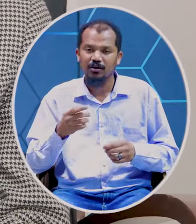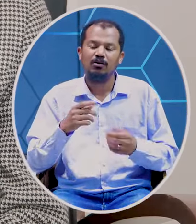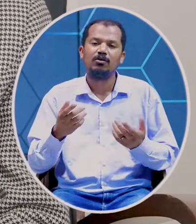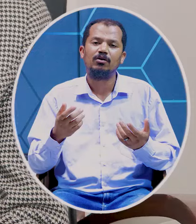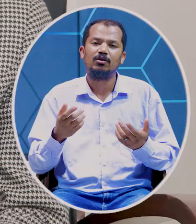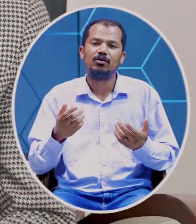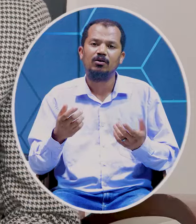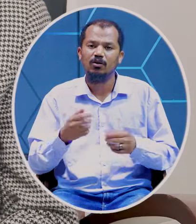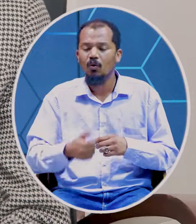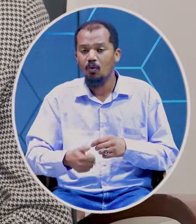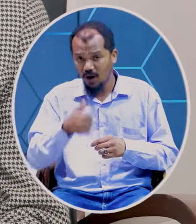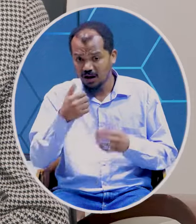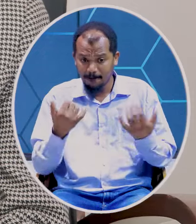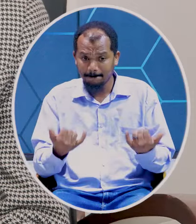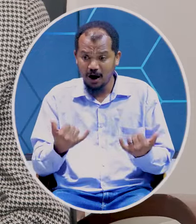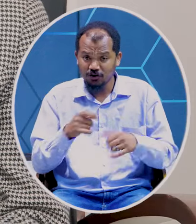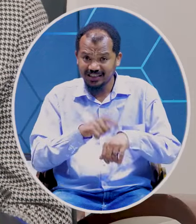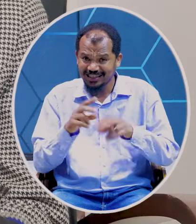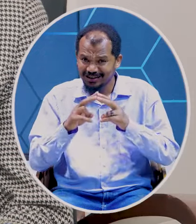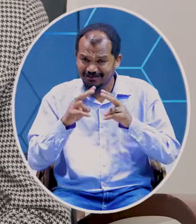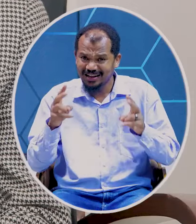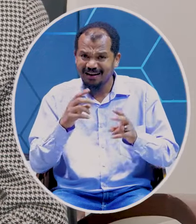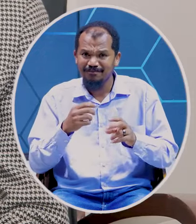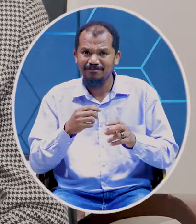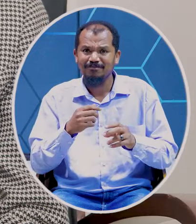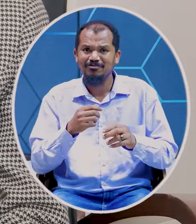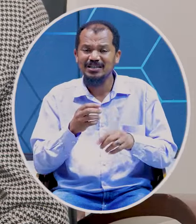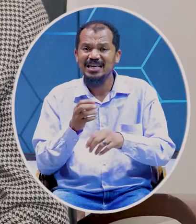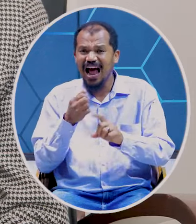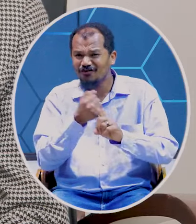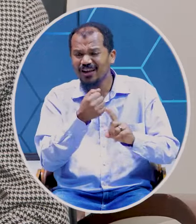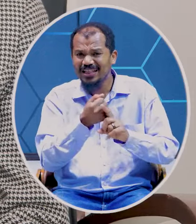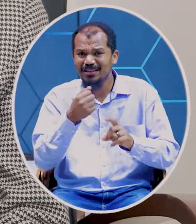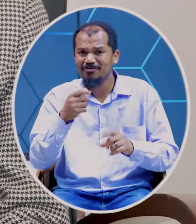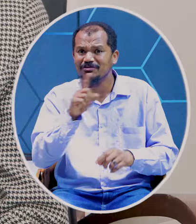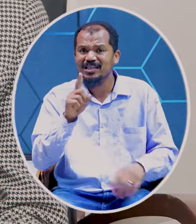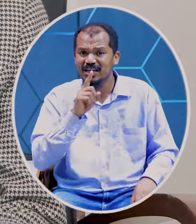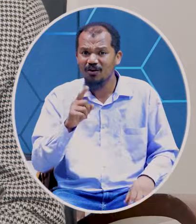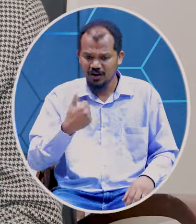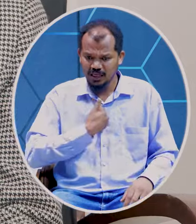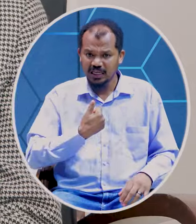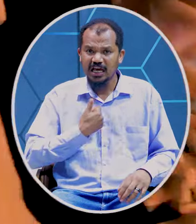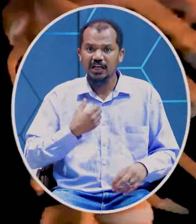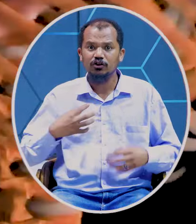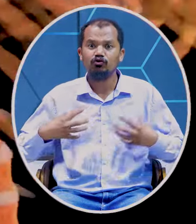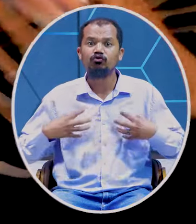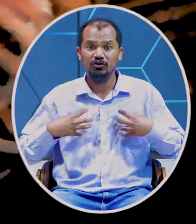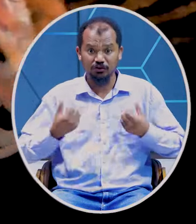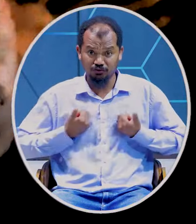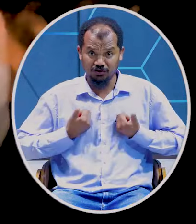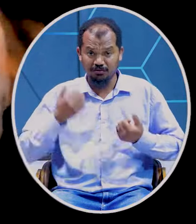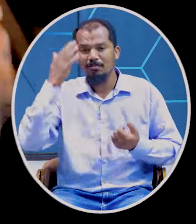ወደ ምን ልመጣ ነው? ዋናው በአሁን ጊዜ በጣም አድቮኬት የሚደረገው የሚስተዋወቀው ነገር ምንድነው? የራስን ጡት ማወቅ